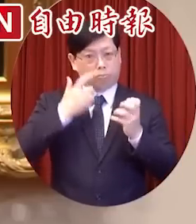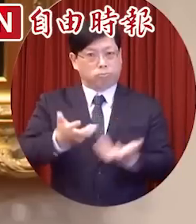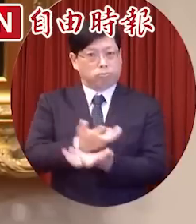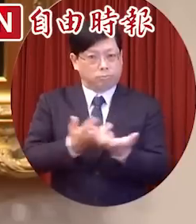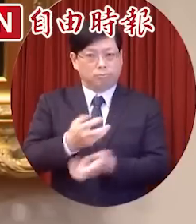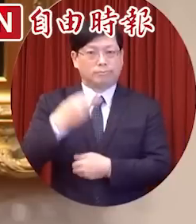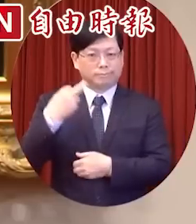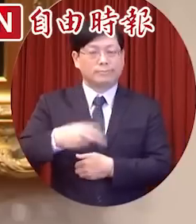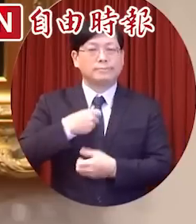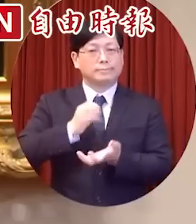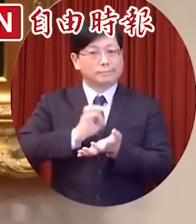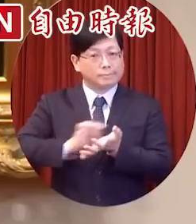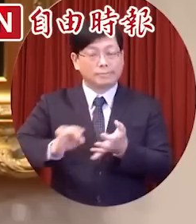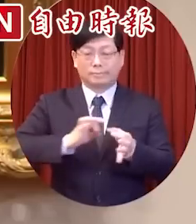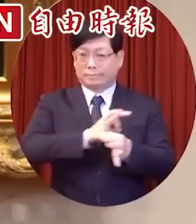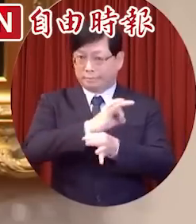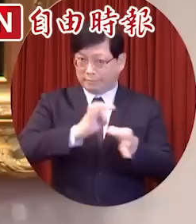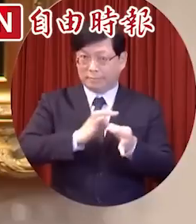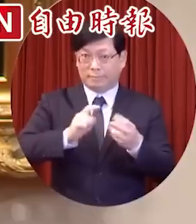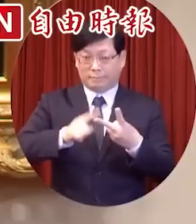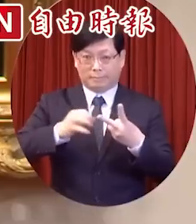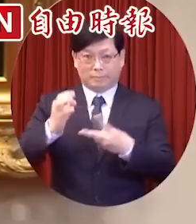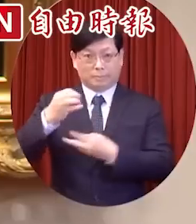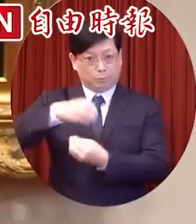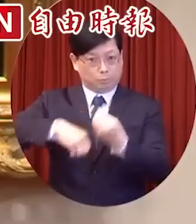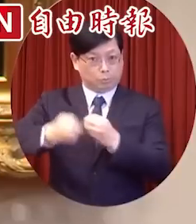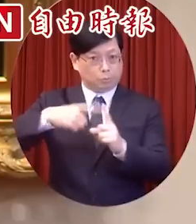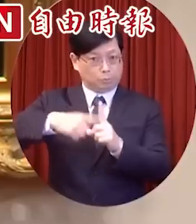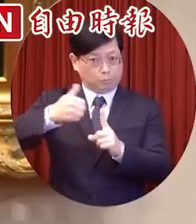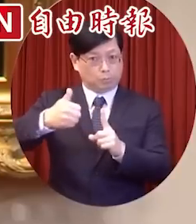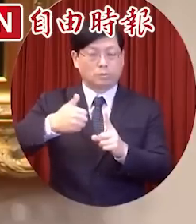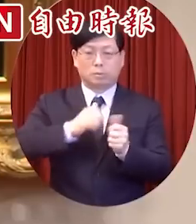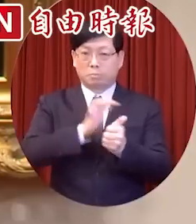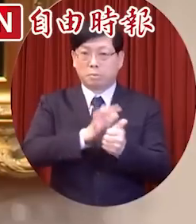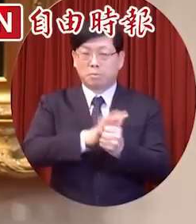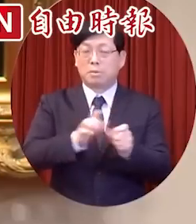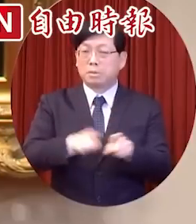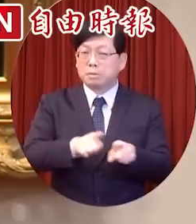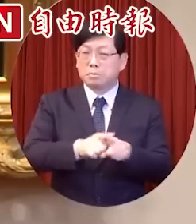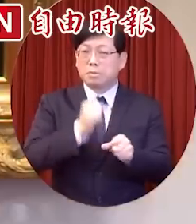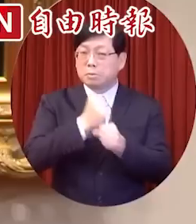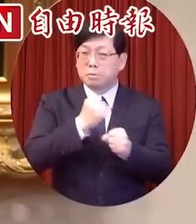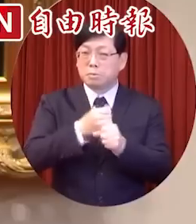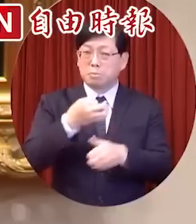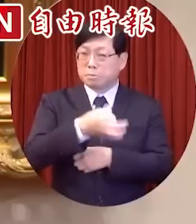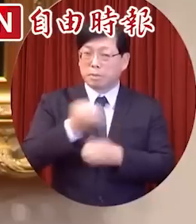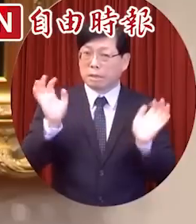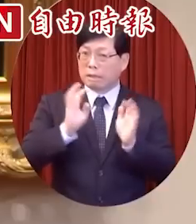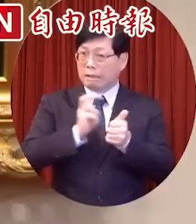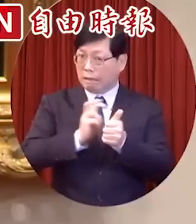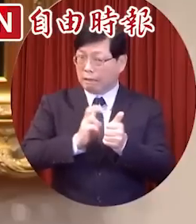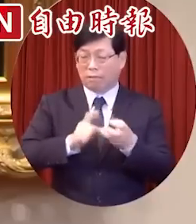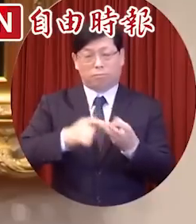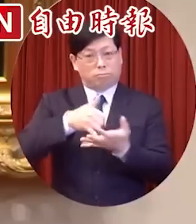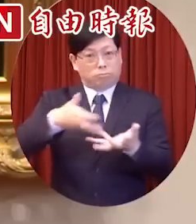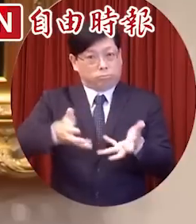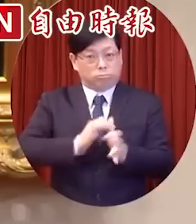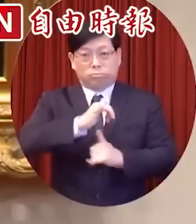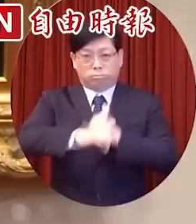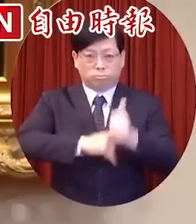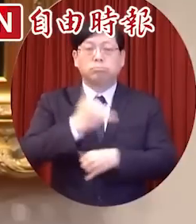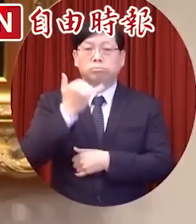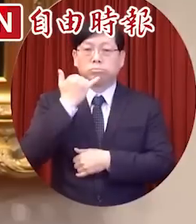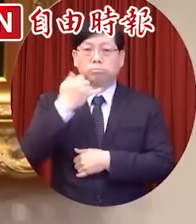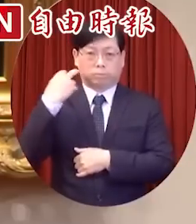且善用经济和财政的实力，让受薪阶级、育儿家庭以及弱势者的生活